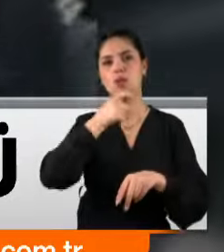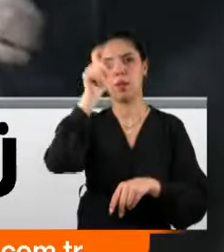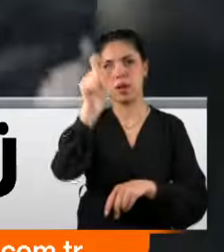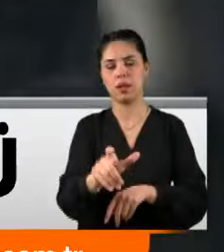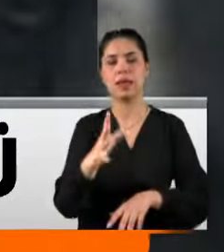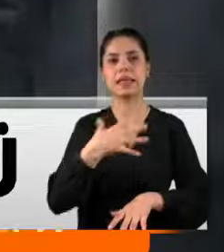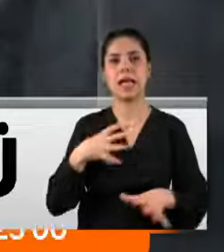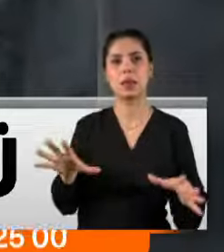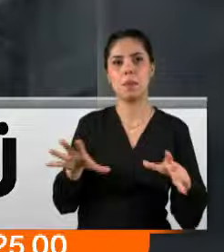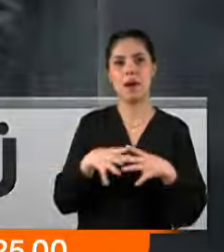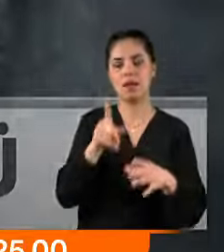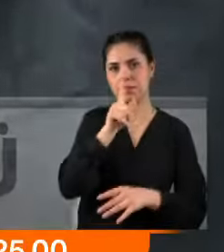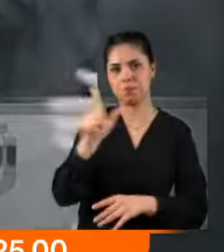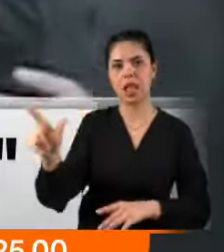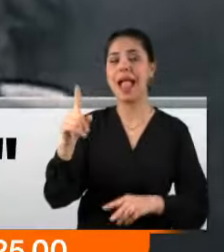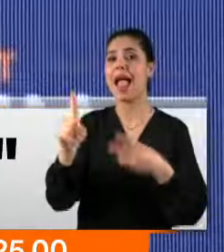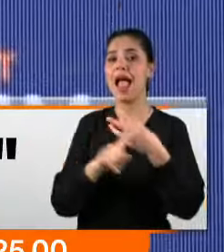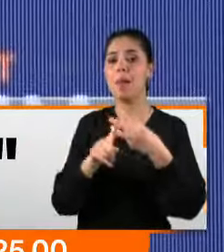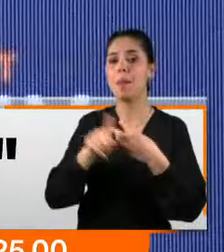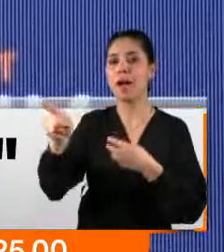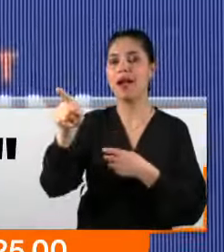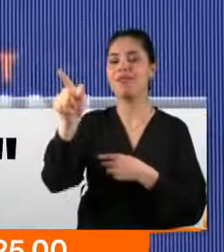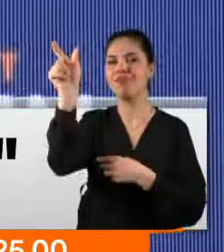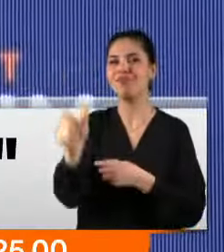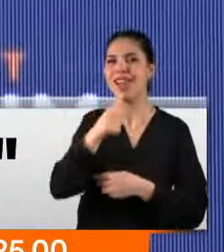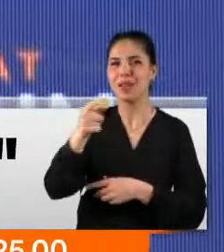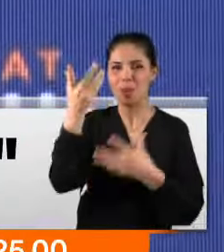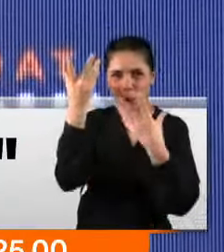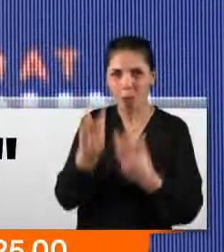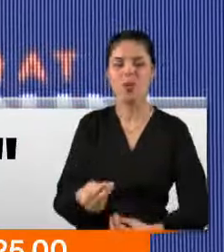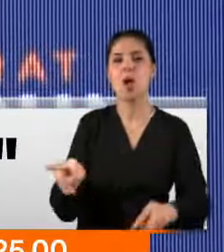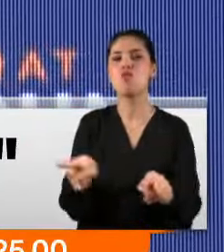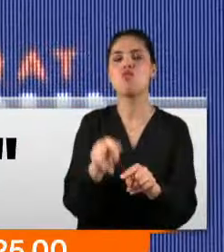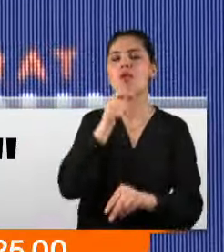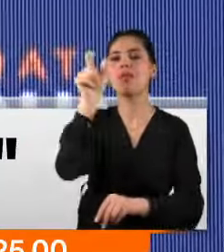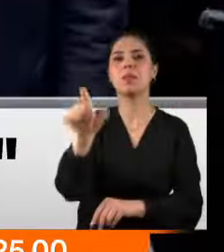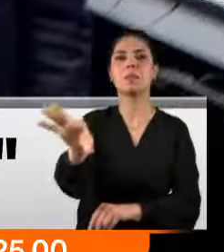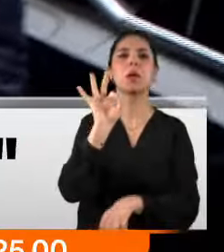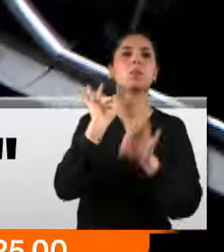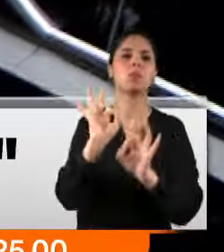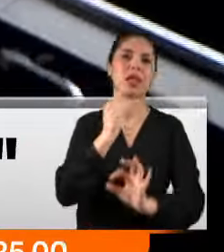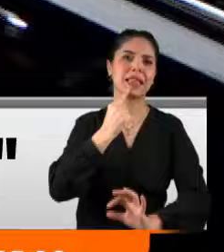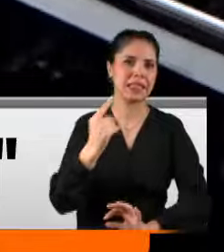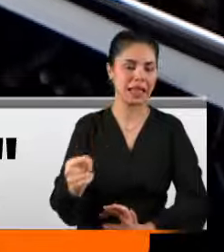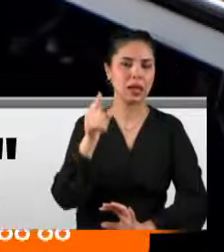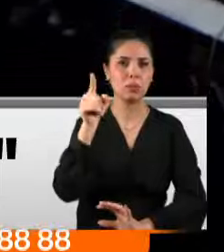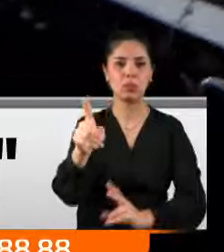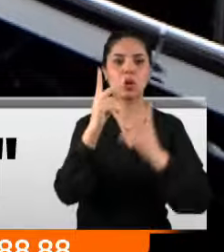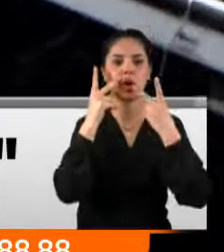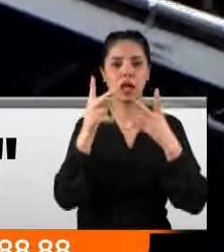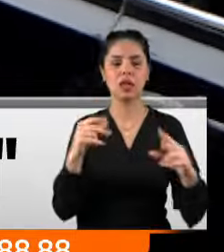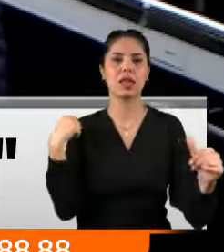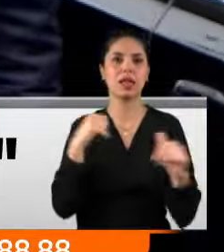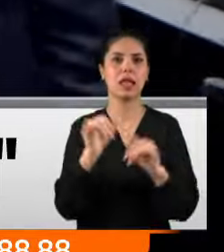partisine seslenip Erbakan hocam olsaydı Murat Kurum'u belediye başkanı yapmamızı beklerdi açıklamasını yapmıştı. Benzer çıkış bu kez